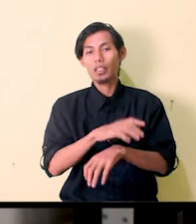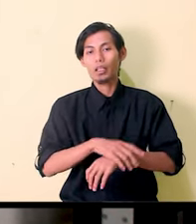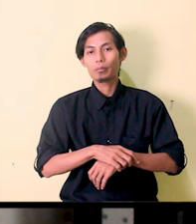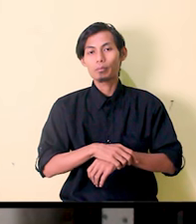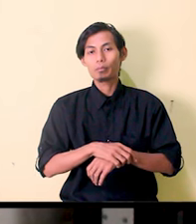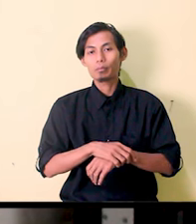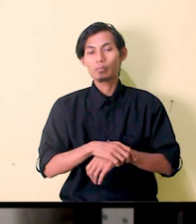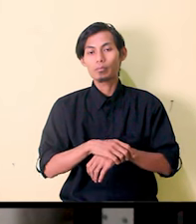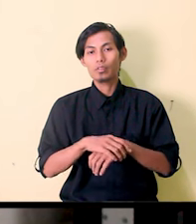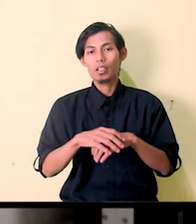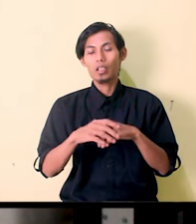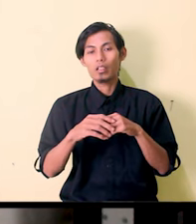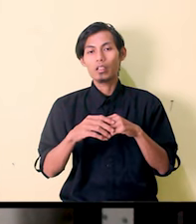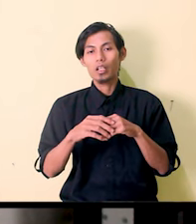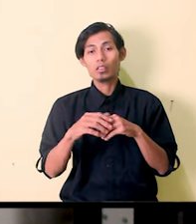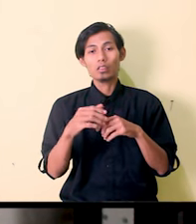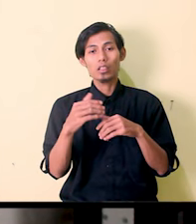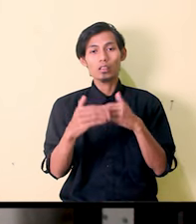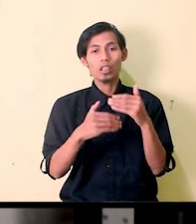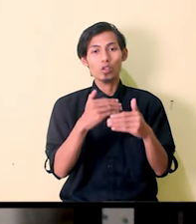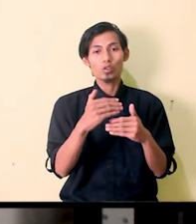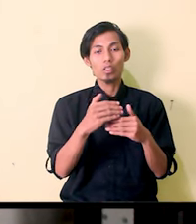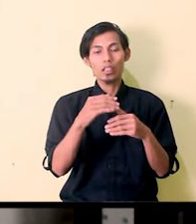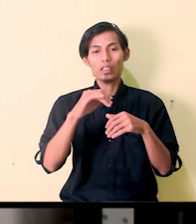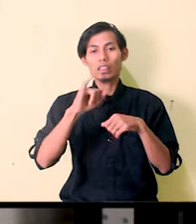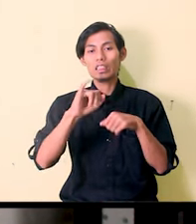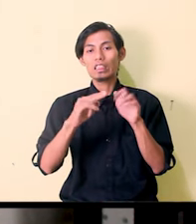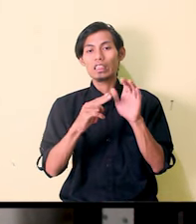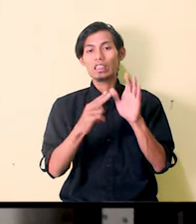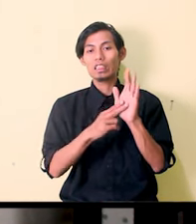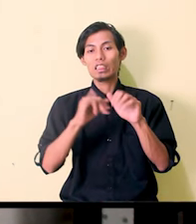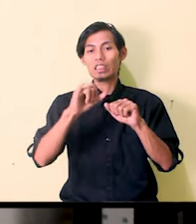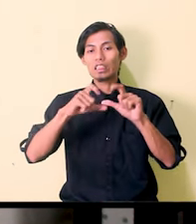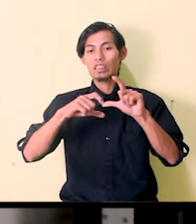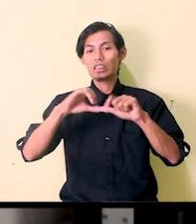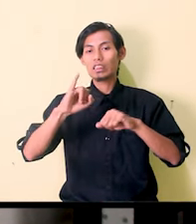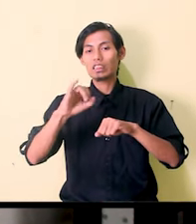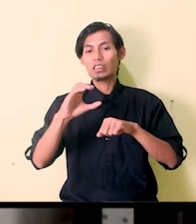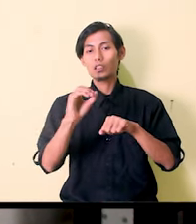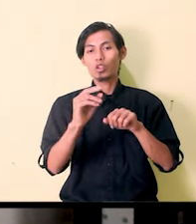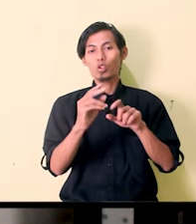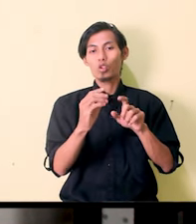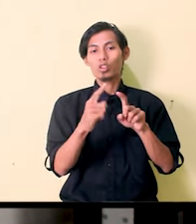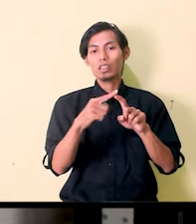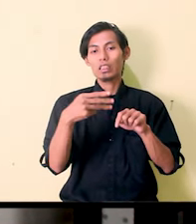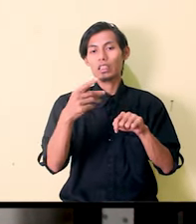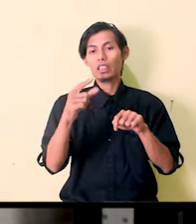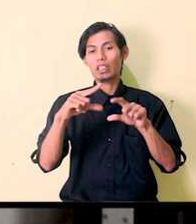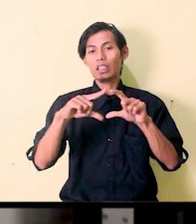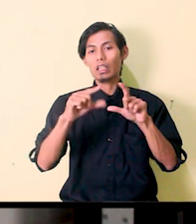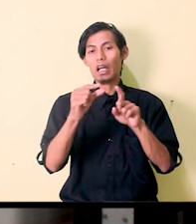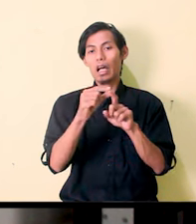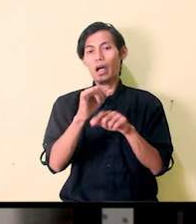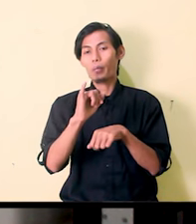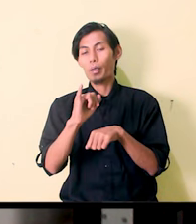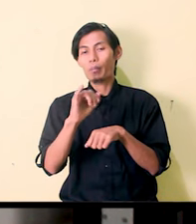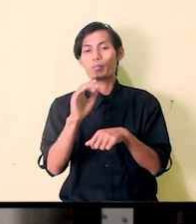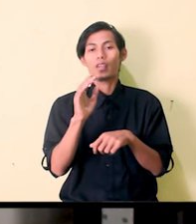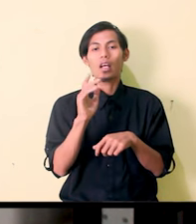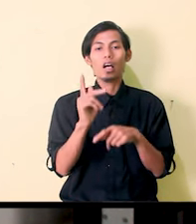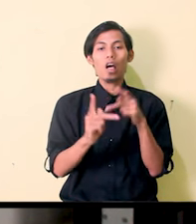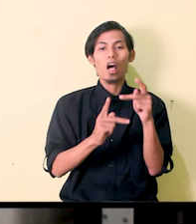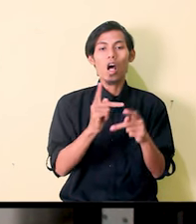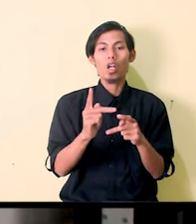t terus kinesioterapi kira-kira masang eh kalau pelatihan-pelatihan kerja